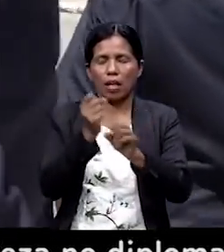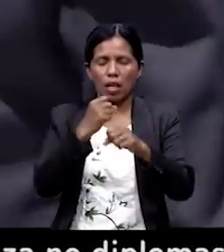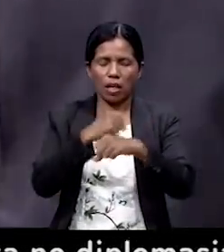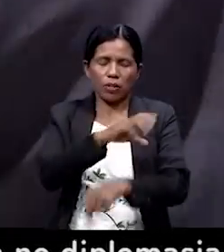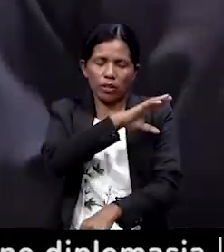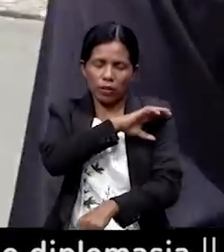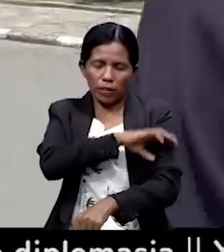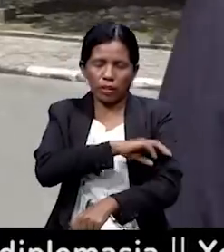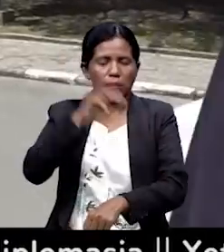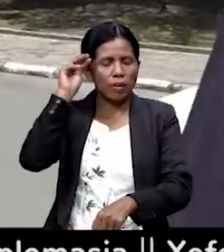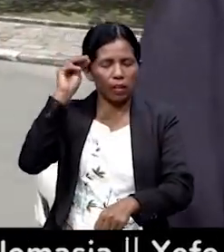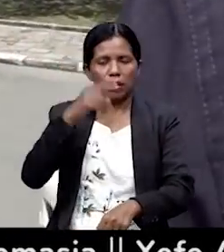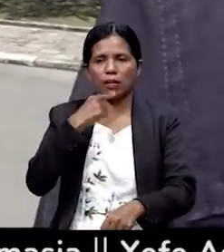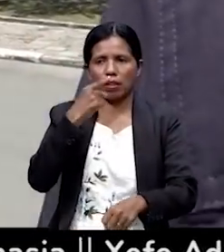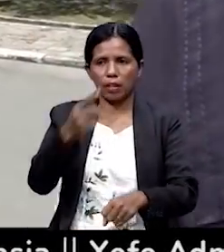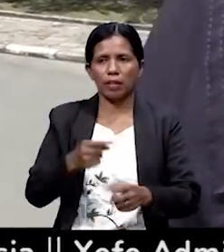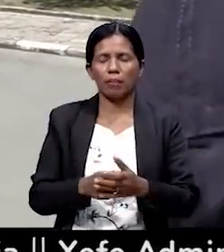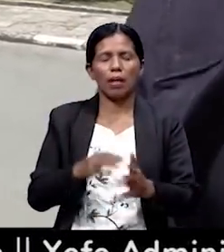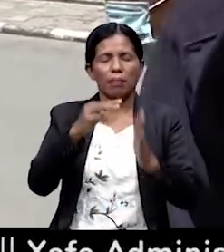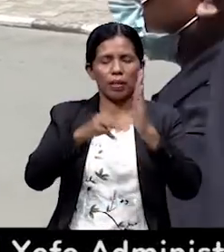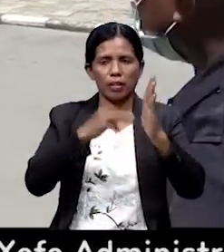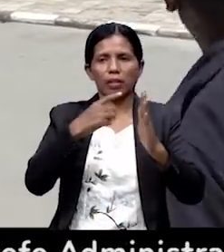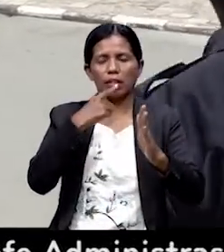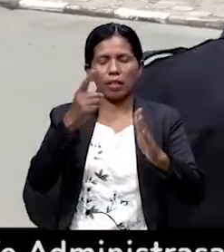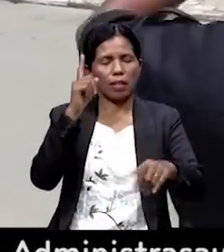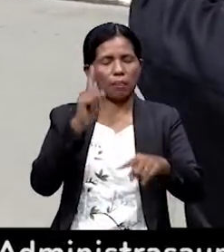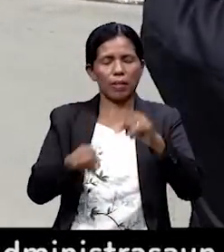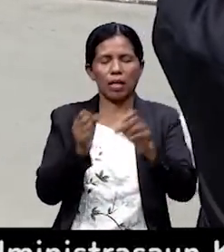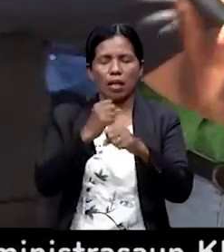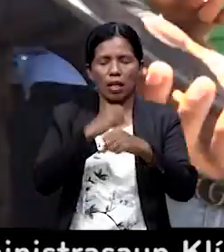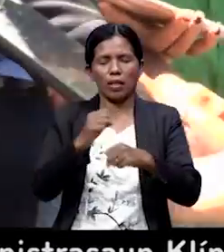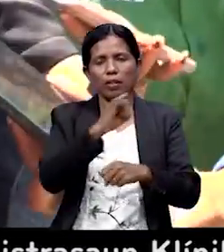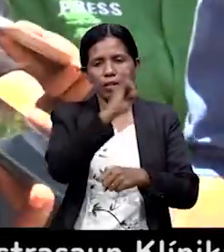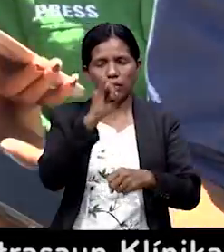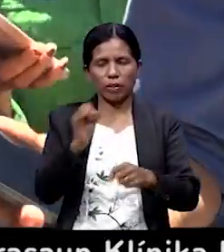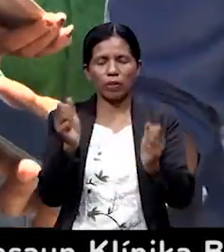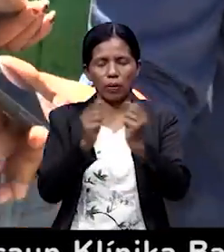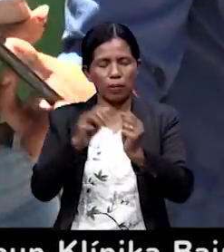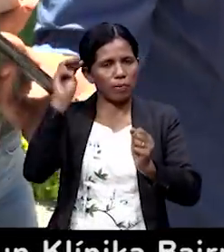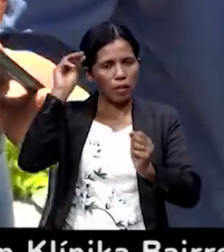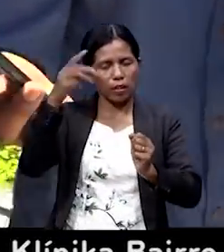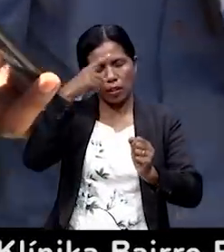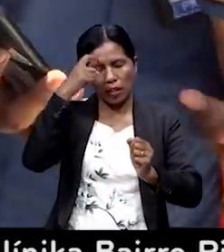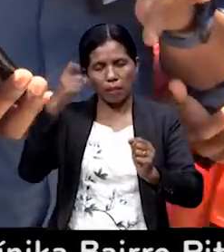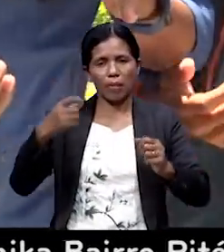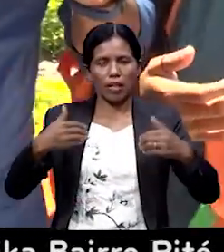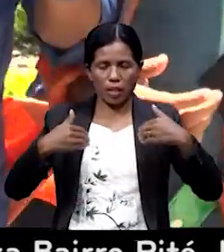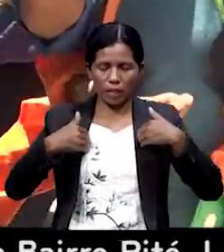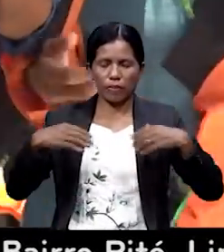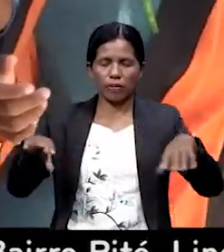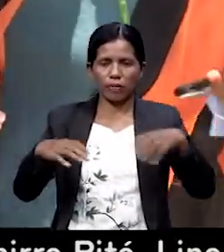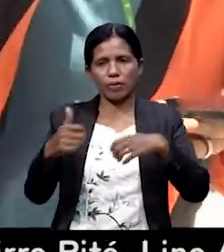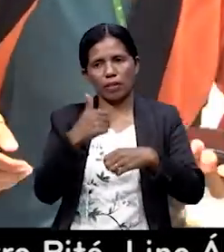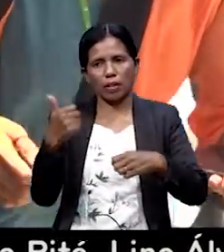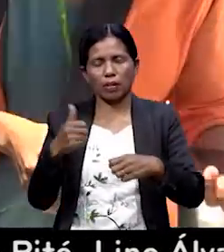segurança ba ministra ne hateten ba media sira katak la bele halo entrevista ho ministra tamba ocupado hela. Mai be vanghira